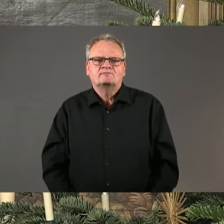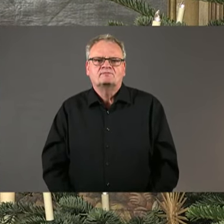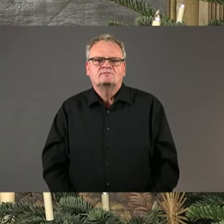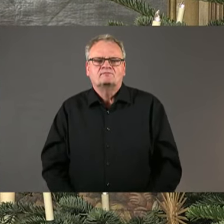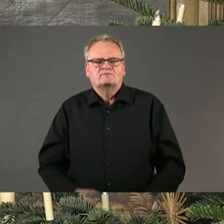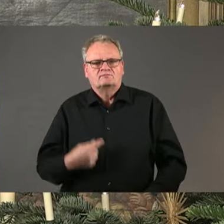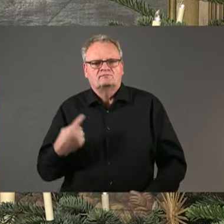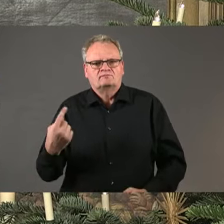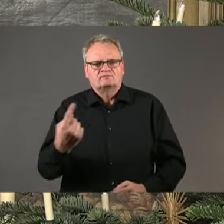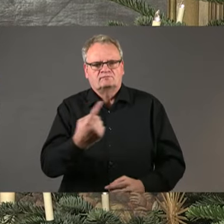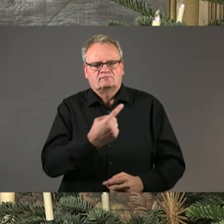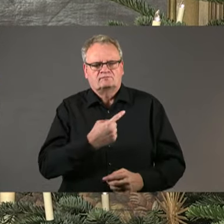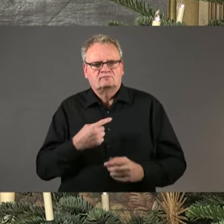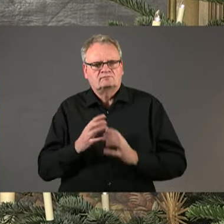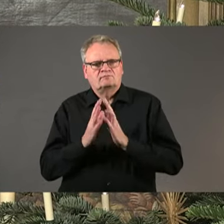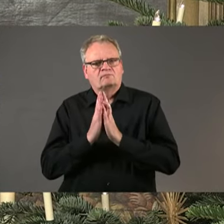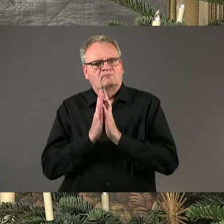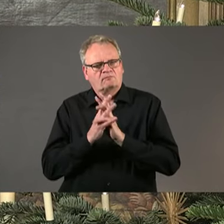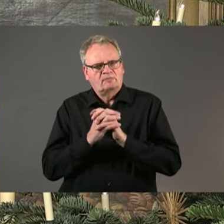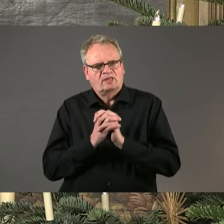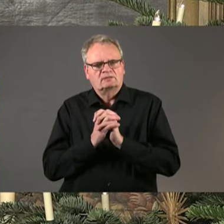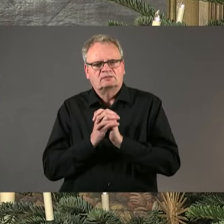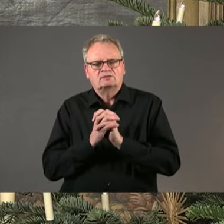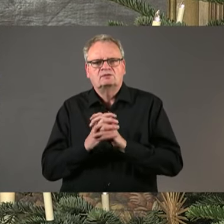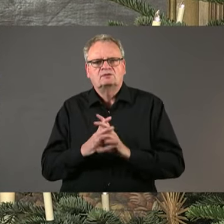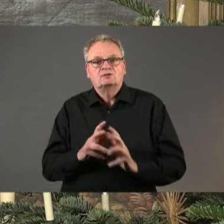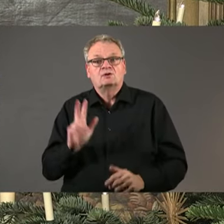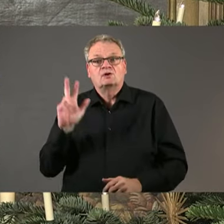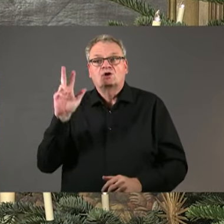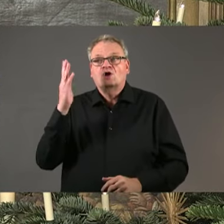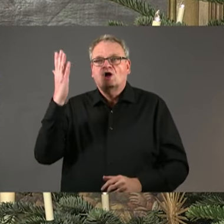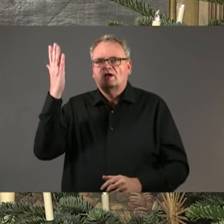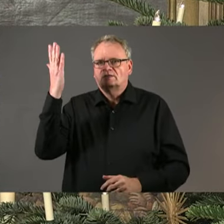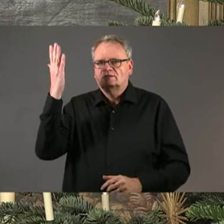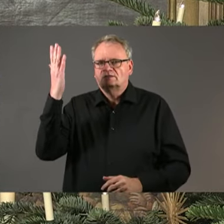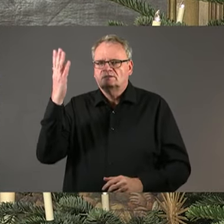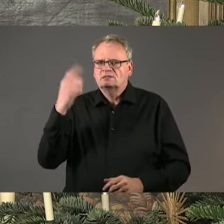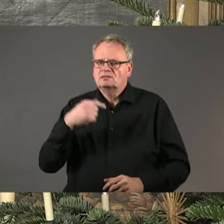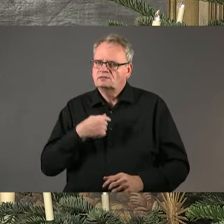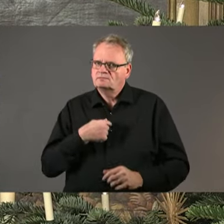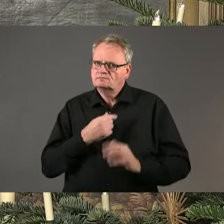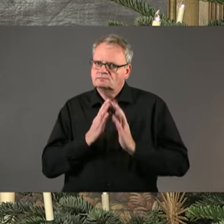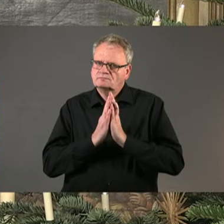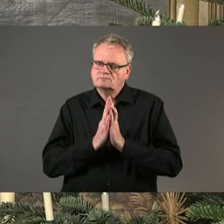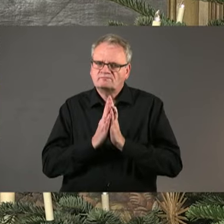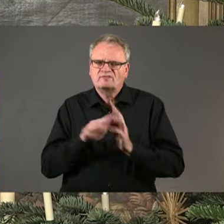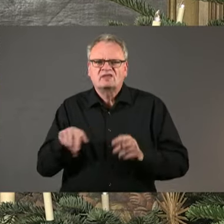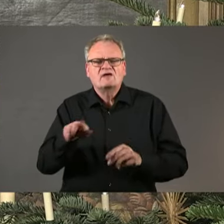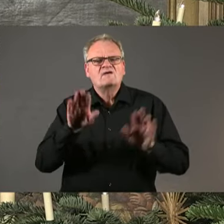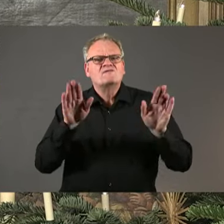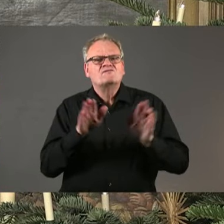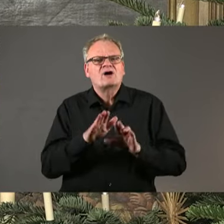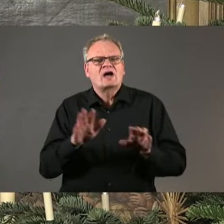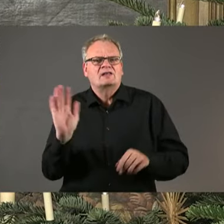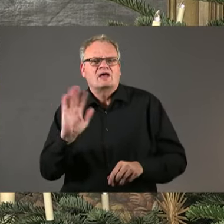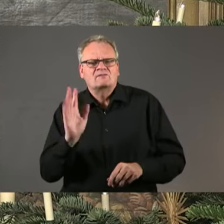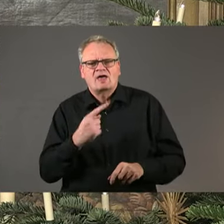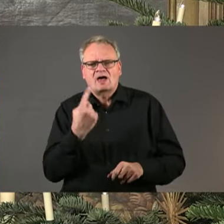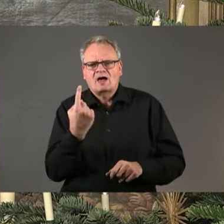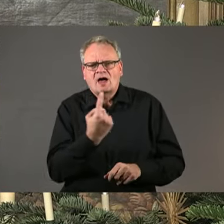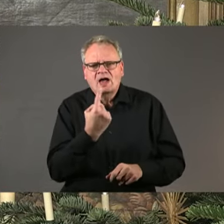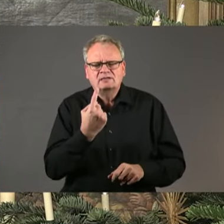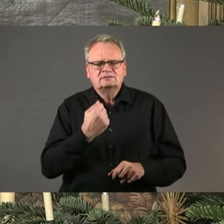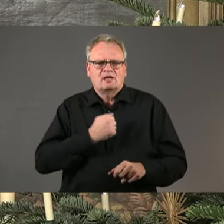Wir beten mit Kerstin. Gott, ich bitte für die Menschen, die in diesen Weihnachtstagen einsam und